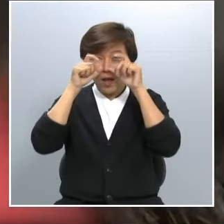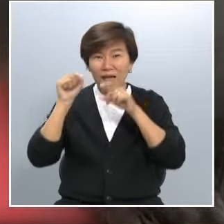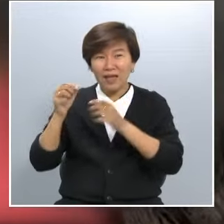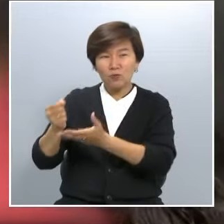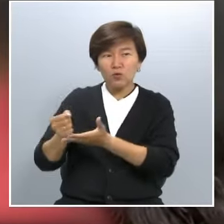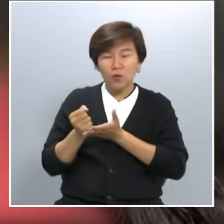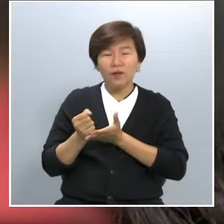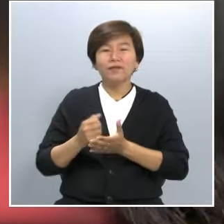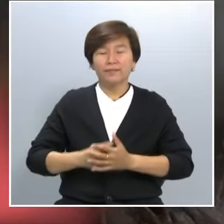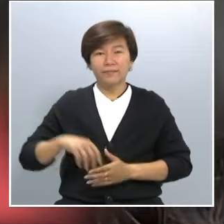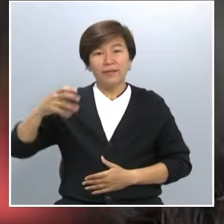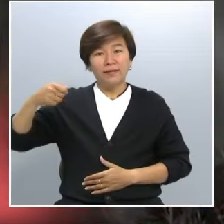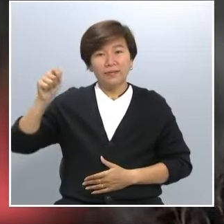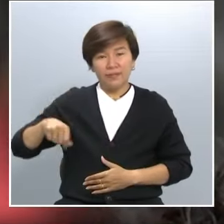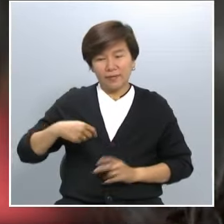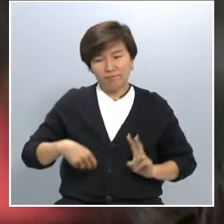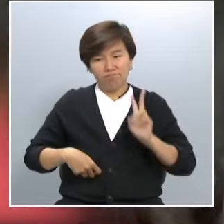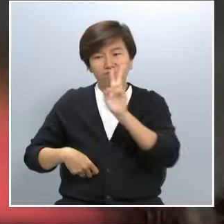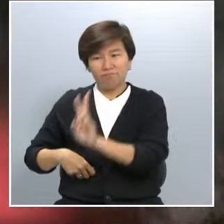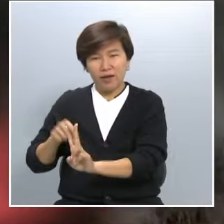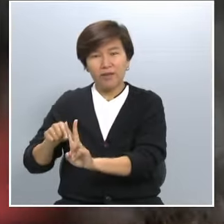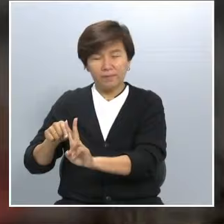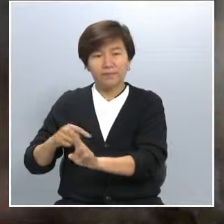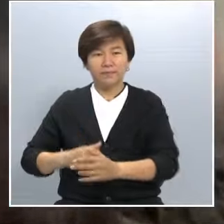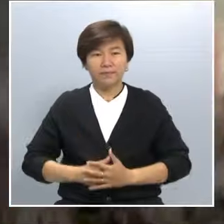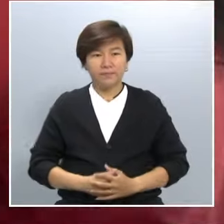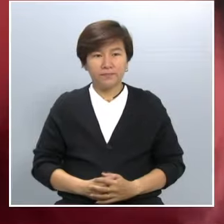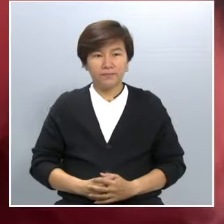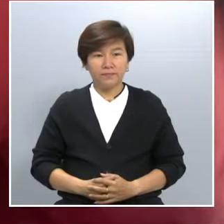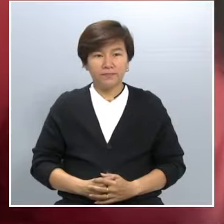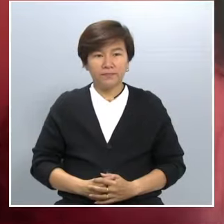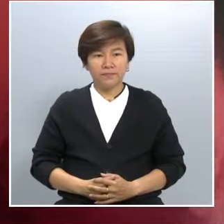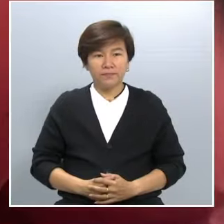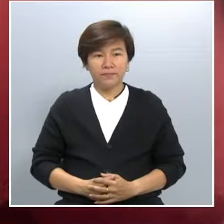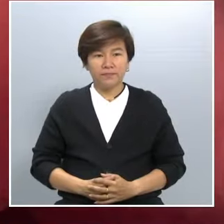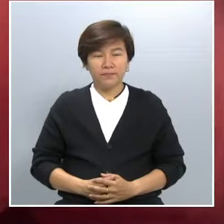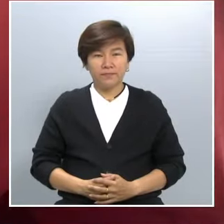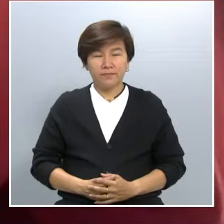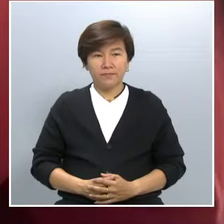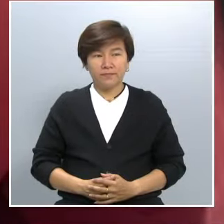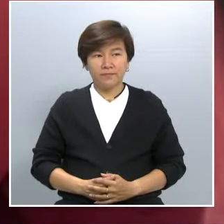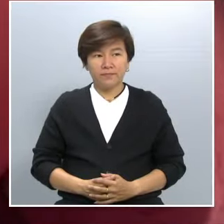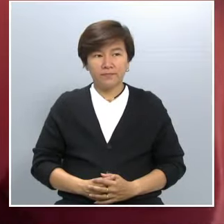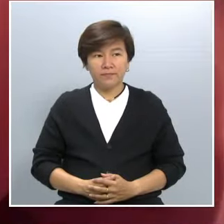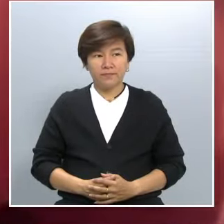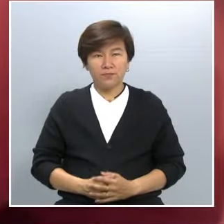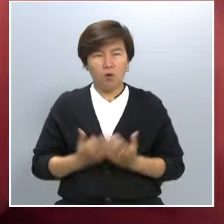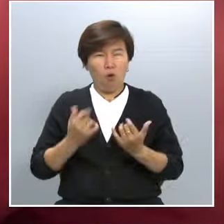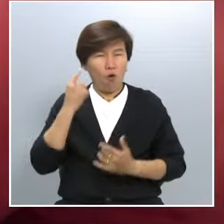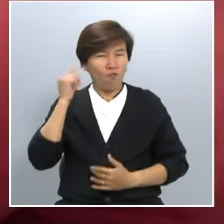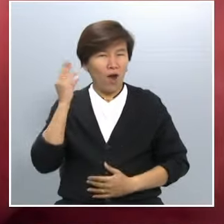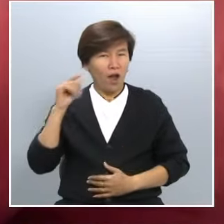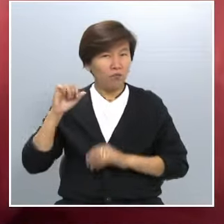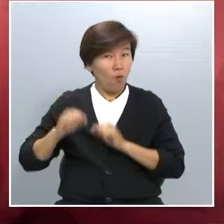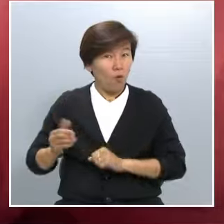งแล้วก็คำคัดค้านการตัดสินของศาลด้วย ในความรู้สึกว่าเราต้องรอ ค่ะได้เป็นไงบ้างคะ สบายใจมา สบาย